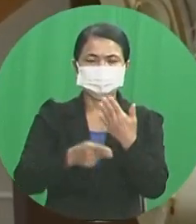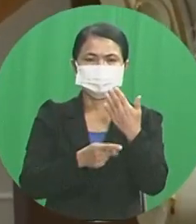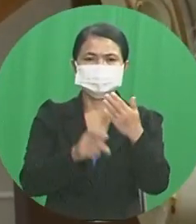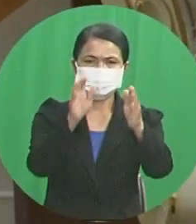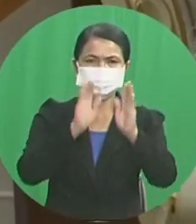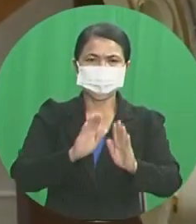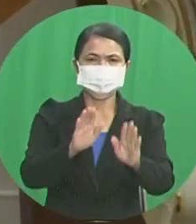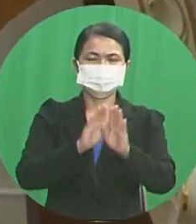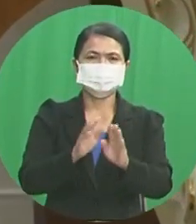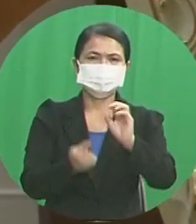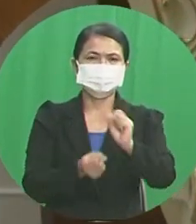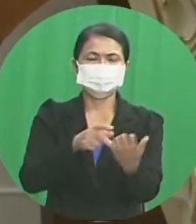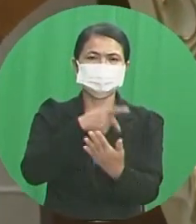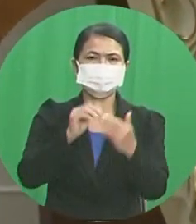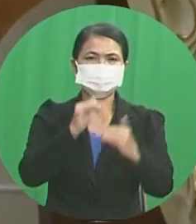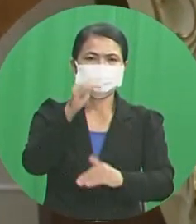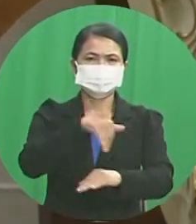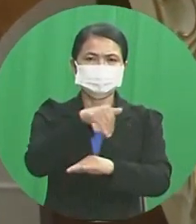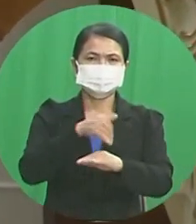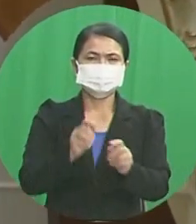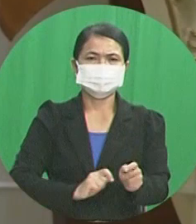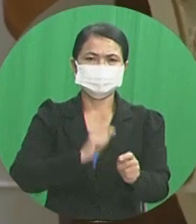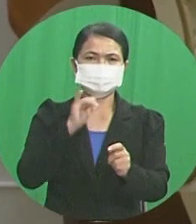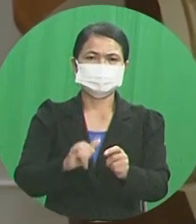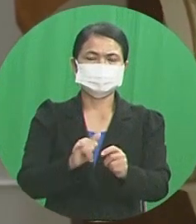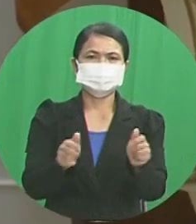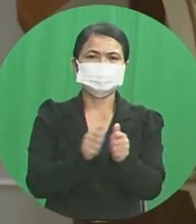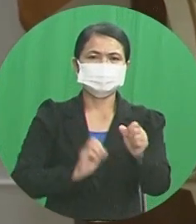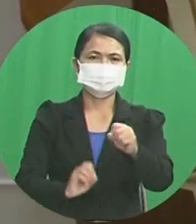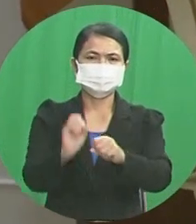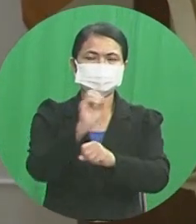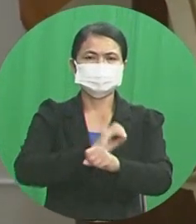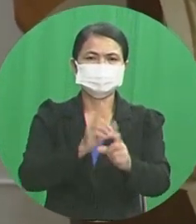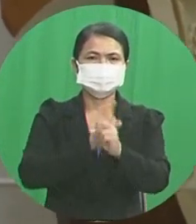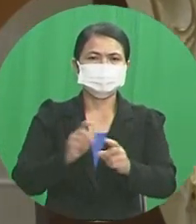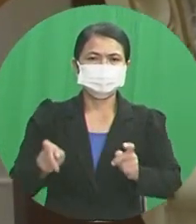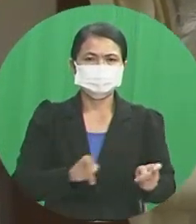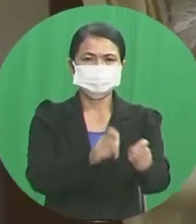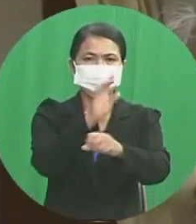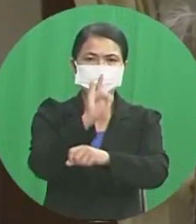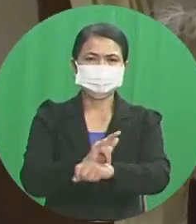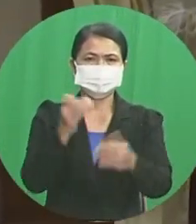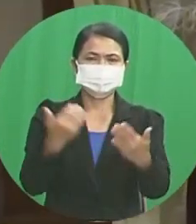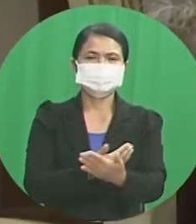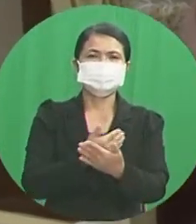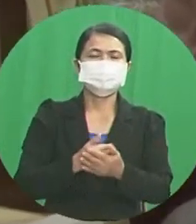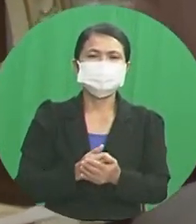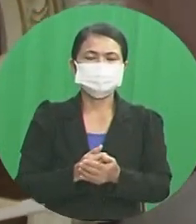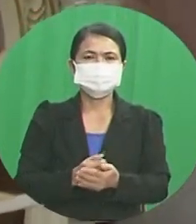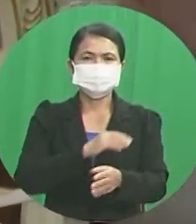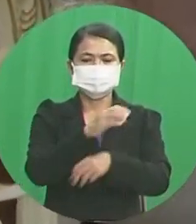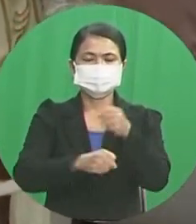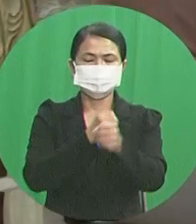ងជំរុញកំណែសេដ្ឋកិច្ចកម្ពុជាក្នុងការរស់នៅជាមួយ COVID-19 តាមគន្លងប្រកក្រដីភាពថ្មីសម្រា